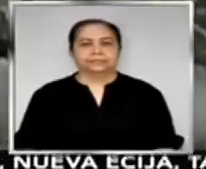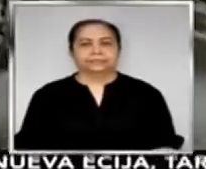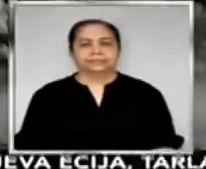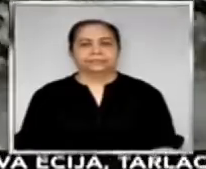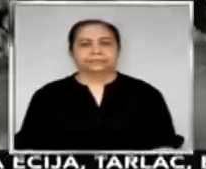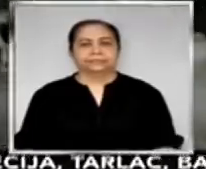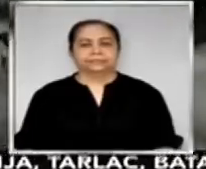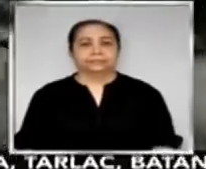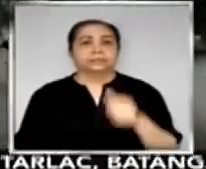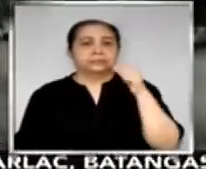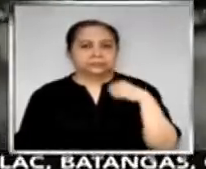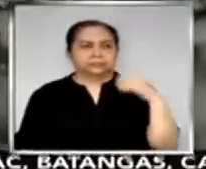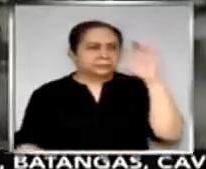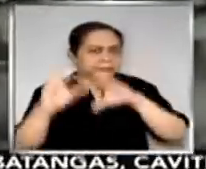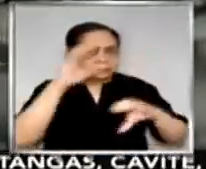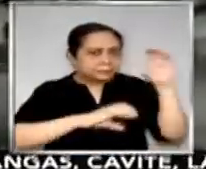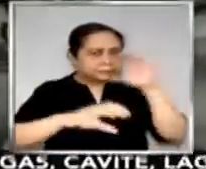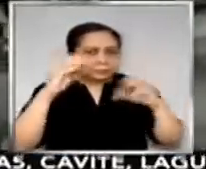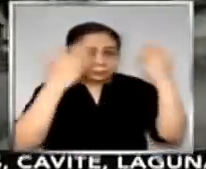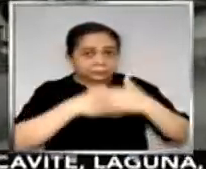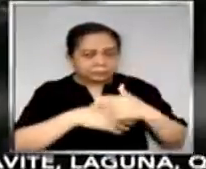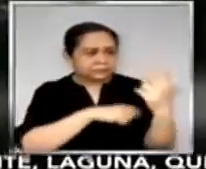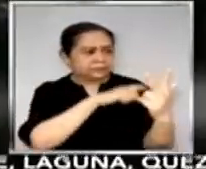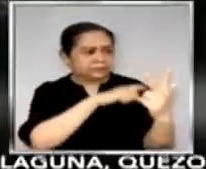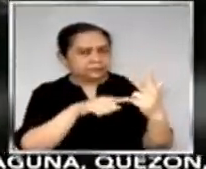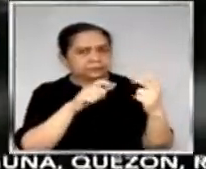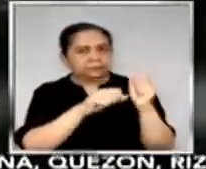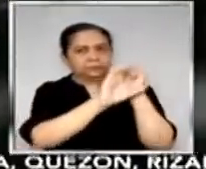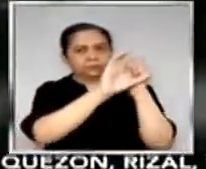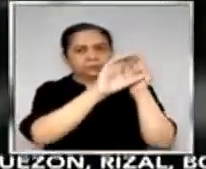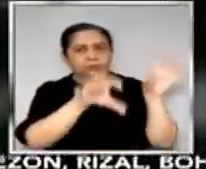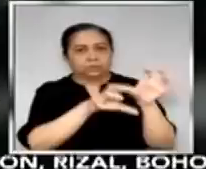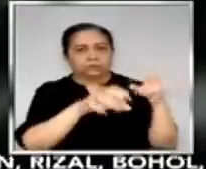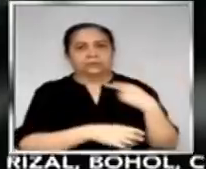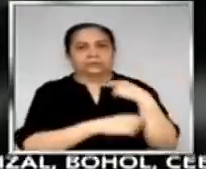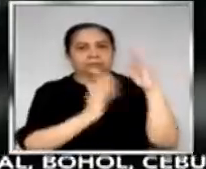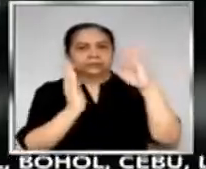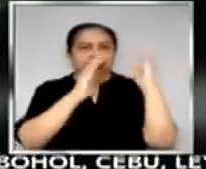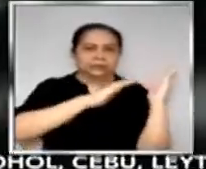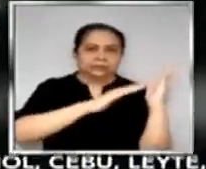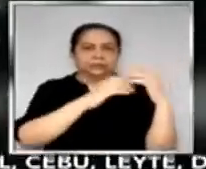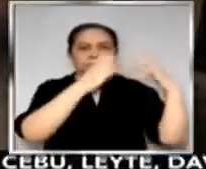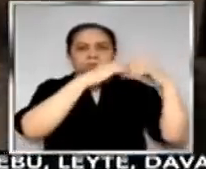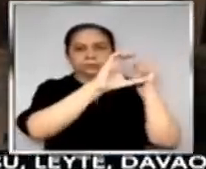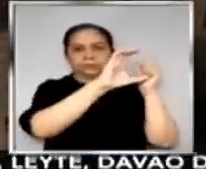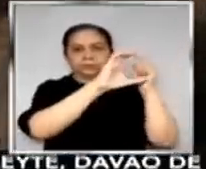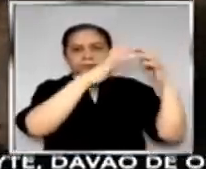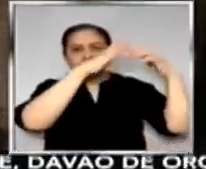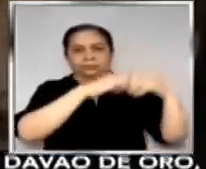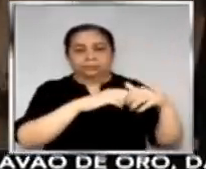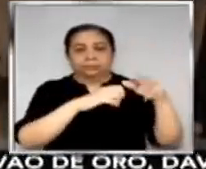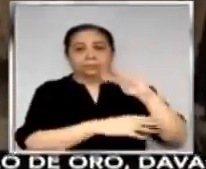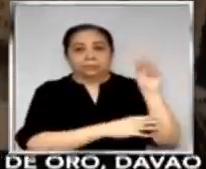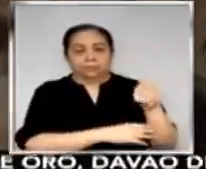Kagabi pa hinahanap ng mga rescuer ang tatlong construction worker na naipit sa tumagilid na dinedemolish na gusaling ito sa Maynila. Itinigil